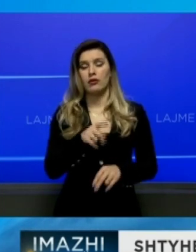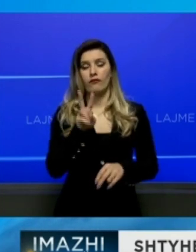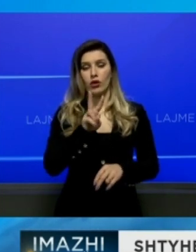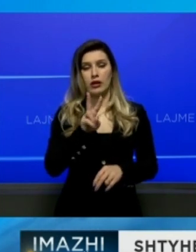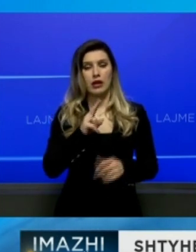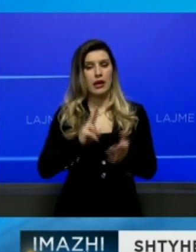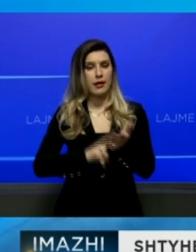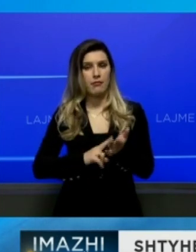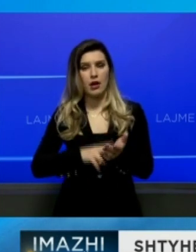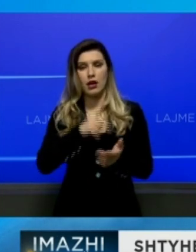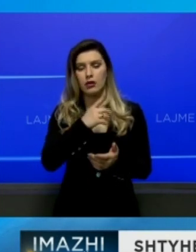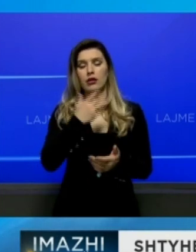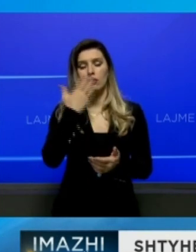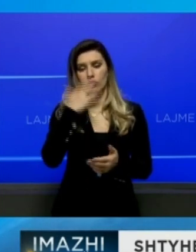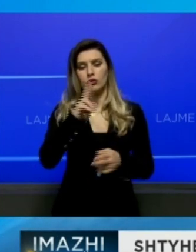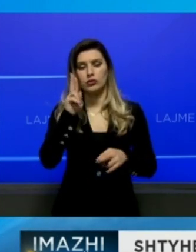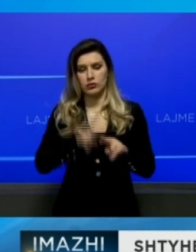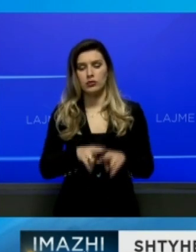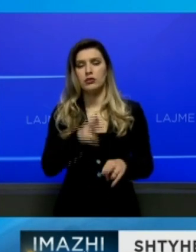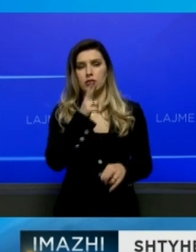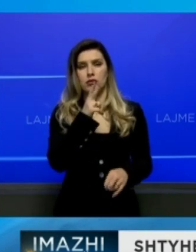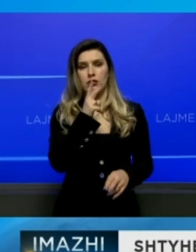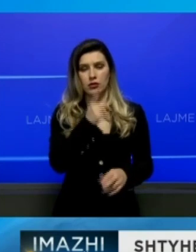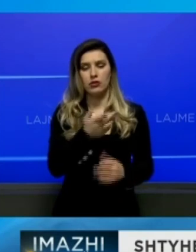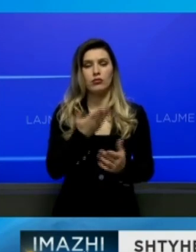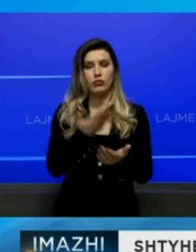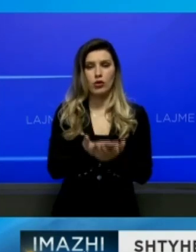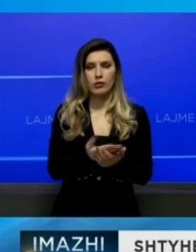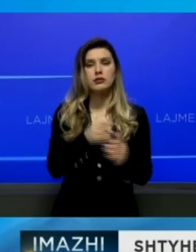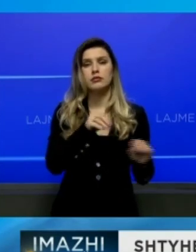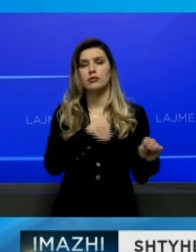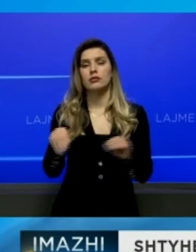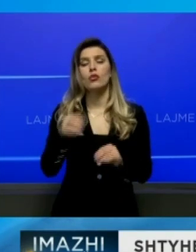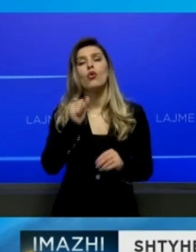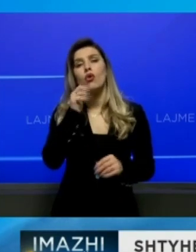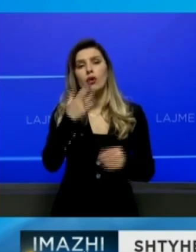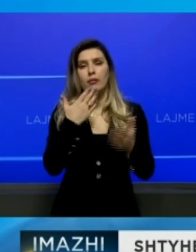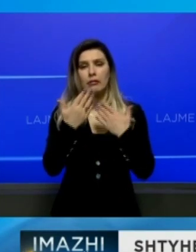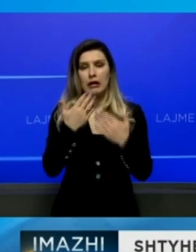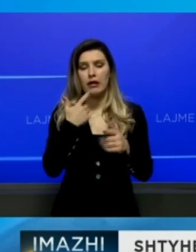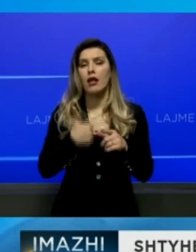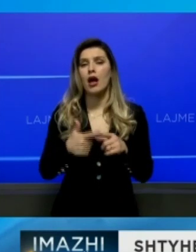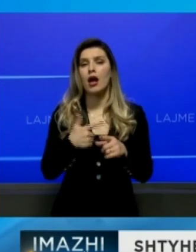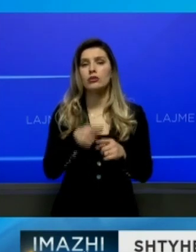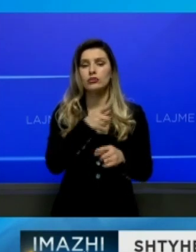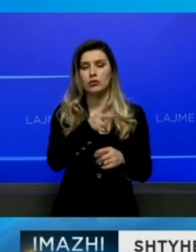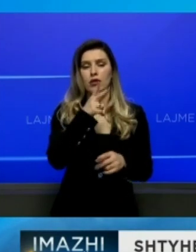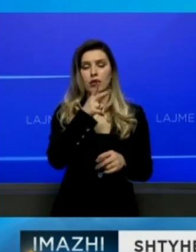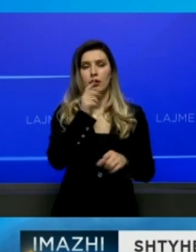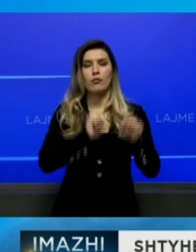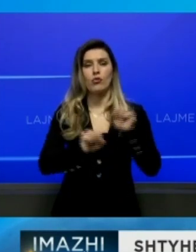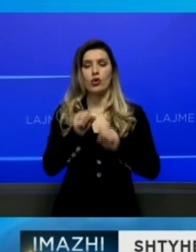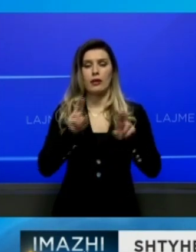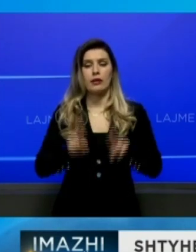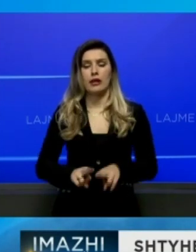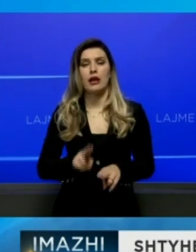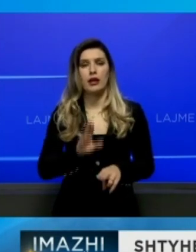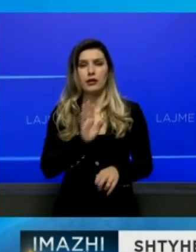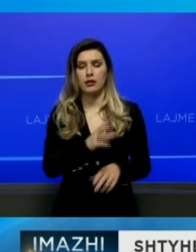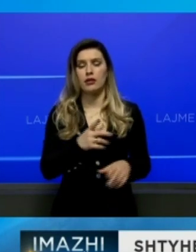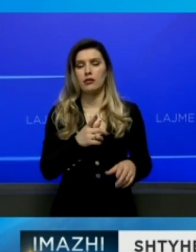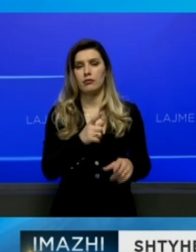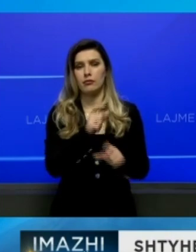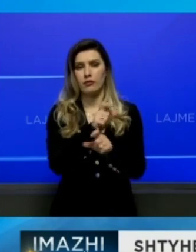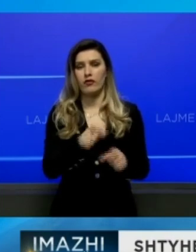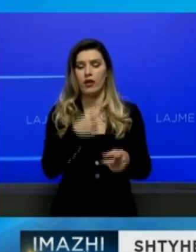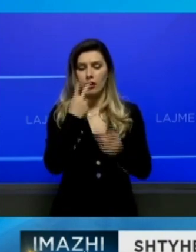Namani, aprovoi kërkesën e të akuzuarit Pallekaj për shtyrje të seancës me arsyetimin për mbrojtjen e të drejtave të